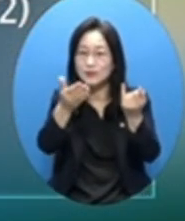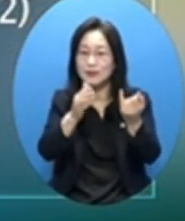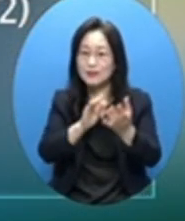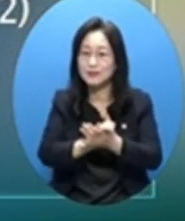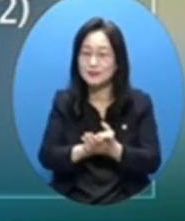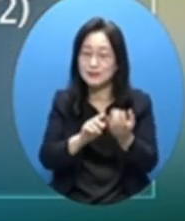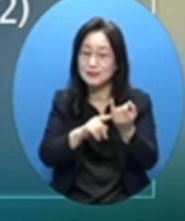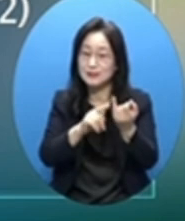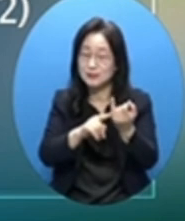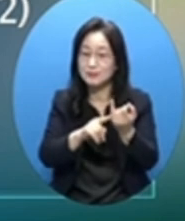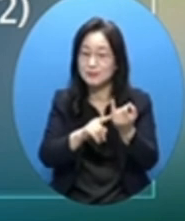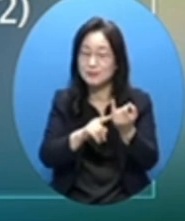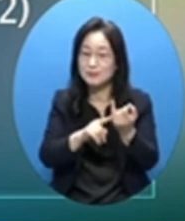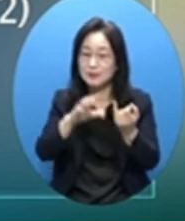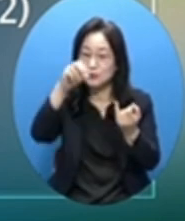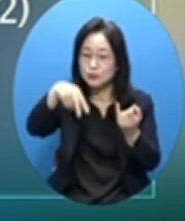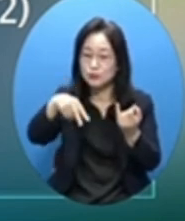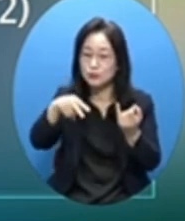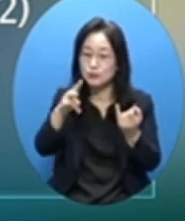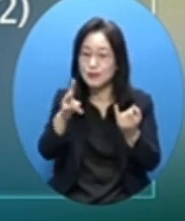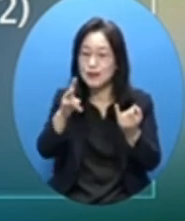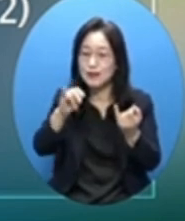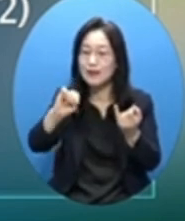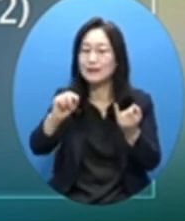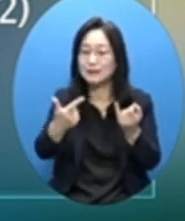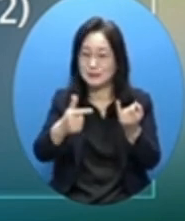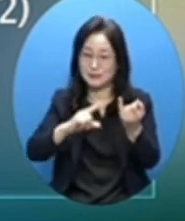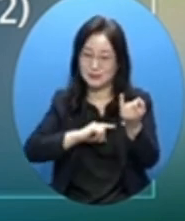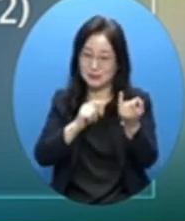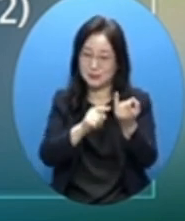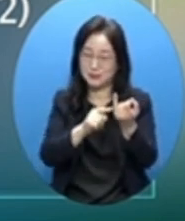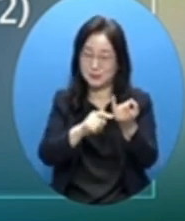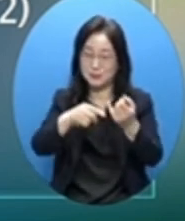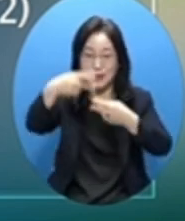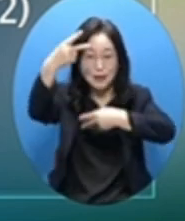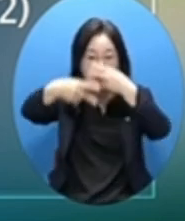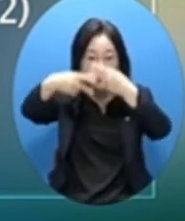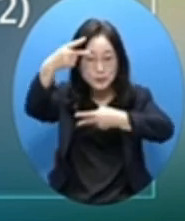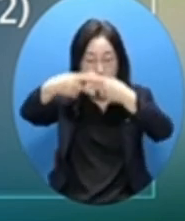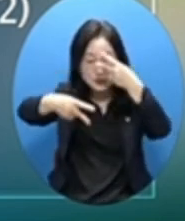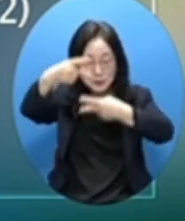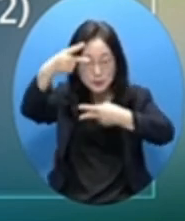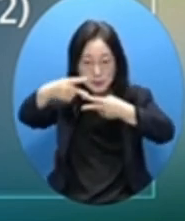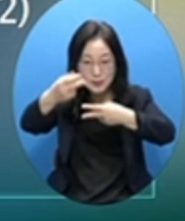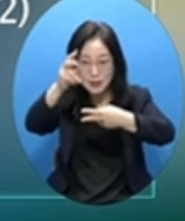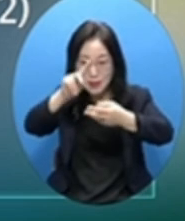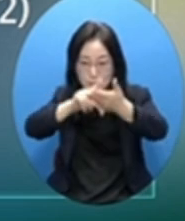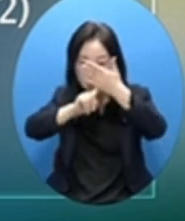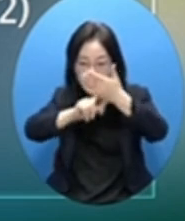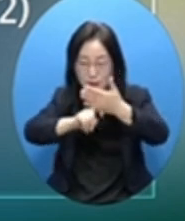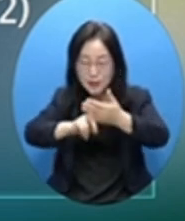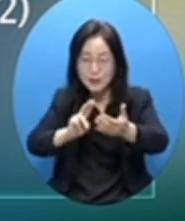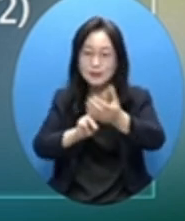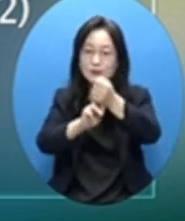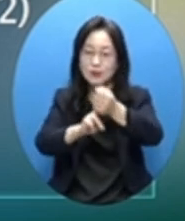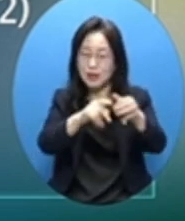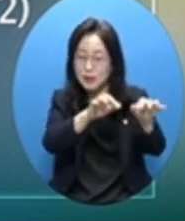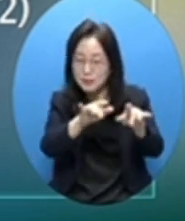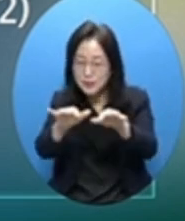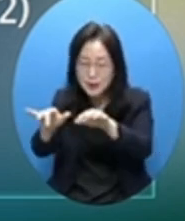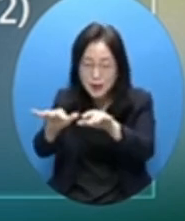원합니다이 유엔 다큐멘터리 영어로 기적의 피아노라고 하는